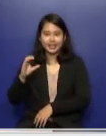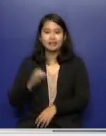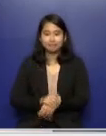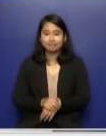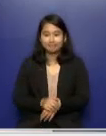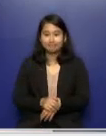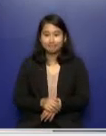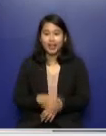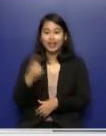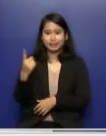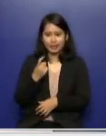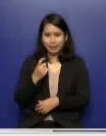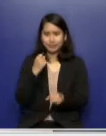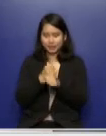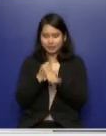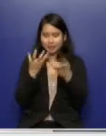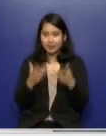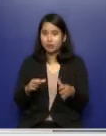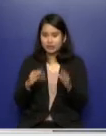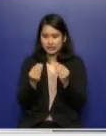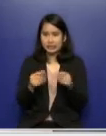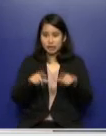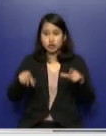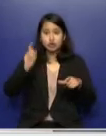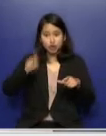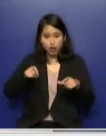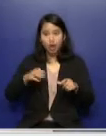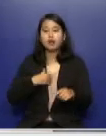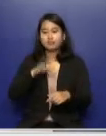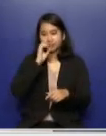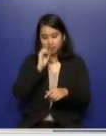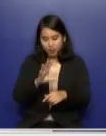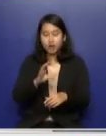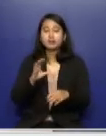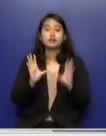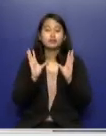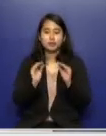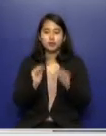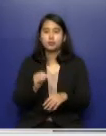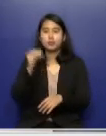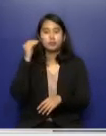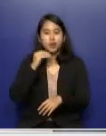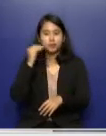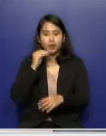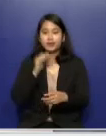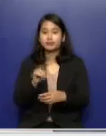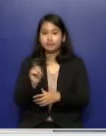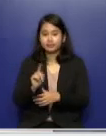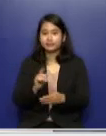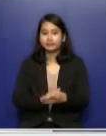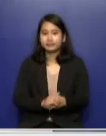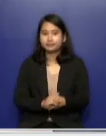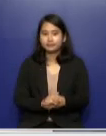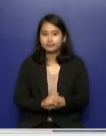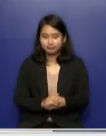เองถามว่าเมื่อทำแล้วต้องใช้ที่ไหมต้องใช้ครับก็เคยเรียนสะพานทรงเกียรตินี้ไปหลายครั้งว่าในส่วนหนึ่งก็จะ